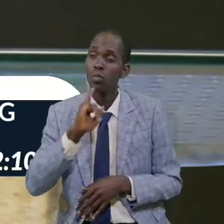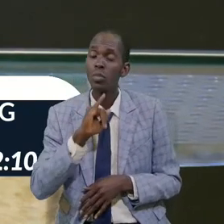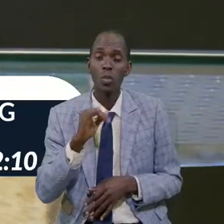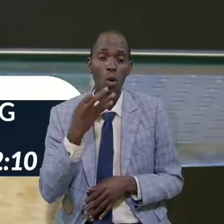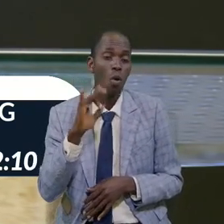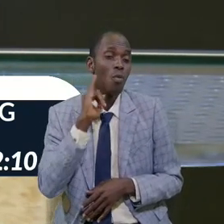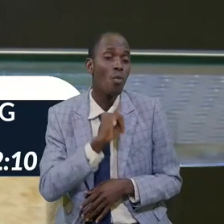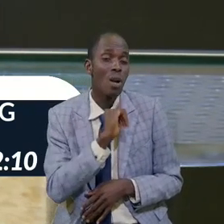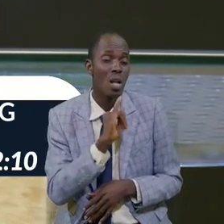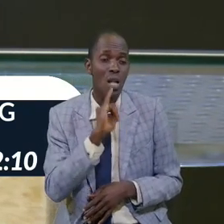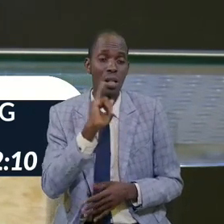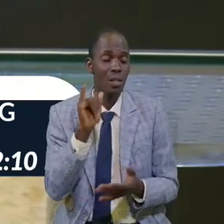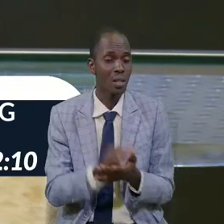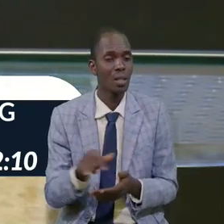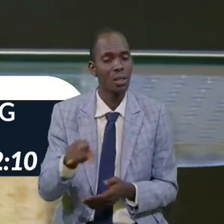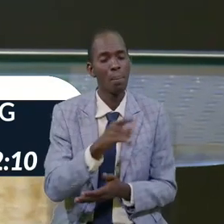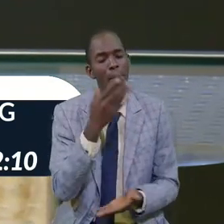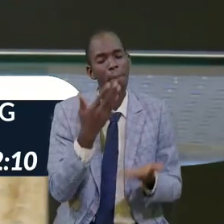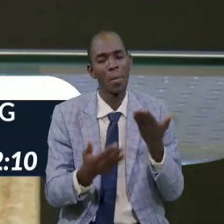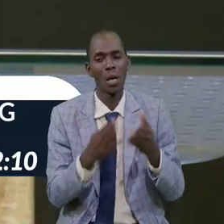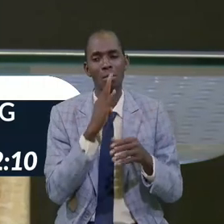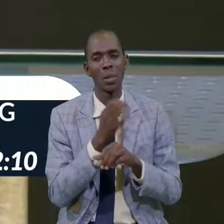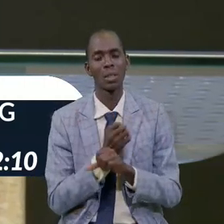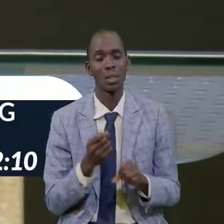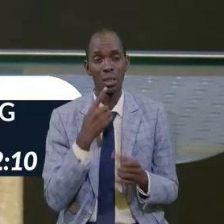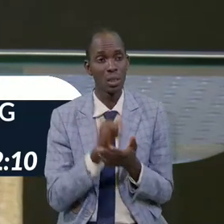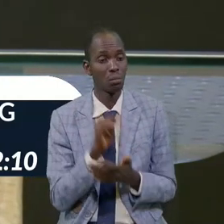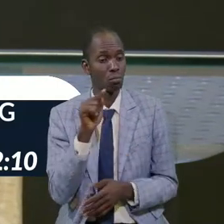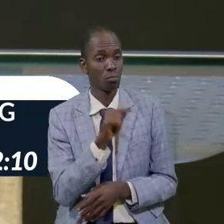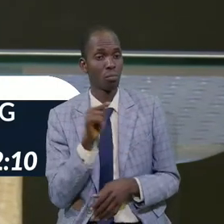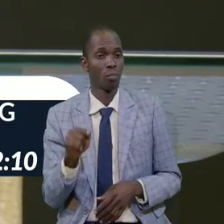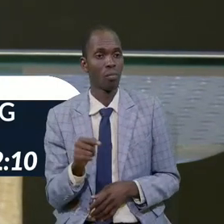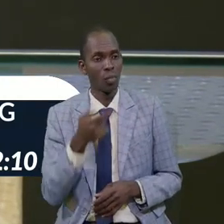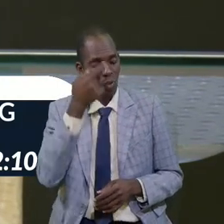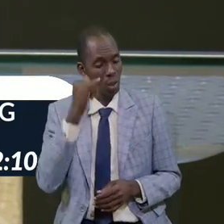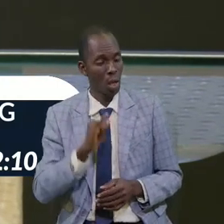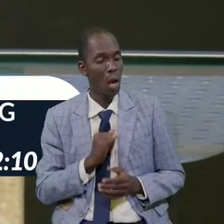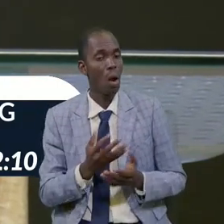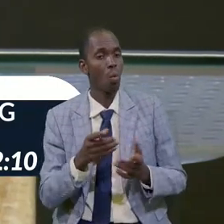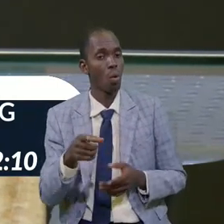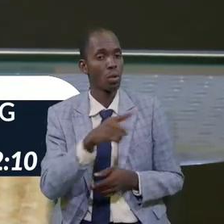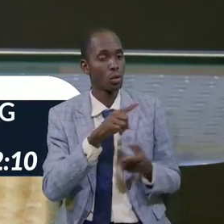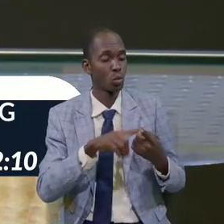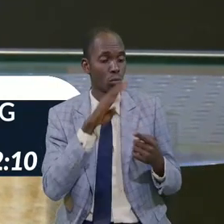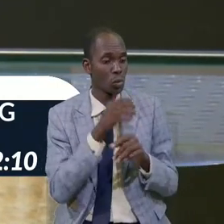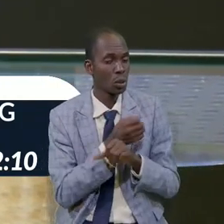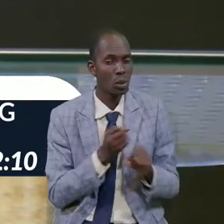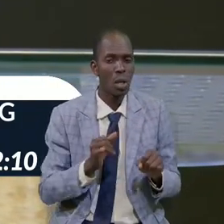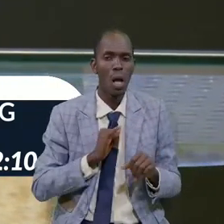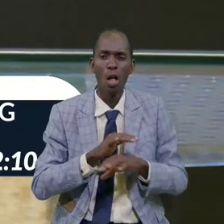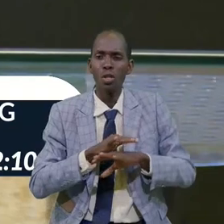d'Israël, c'est qu'ils soient sauvés. Et dire, « Parce que je veux qu'ils soient sauvés, alors je ne fais